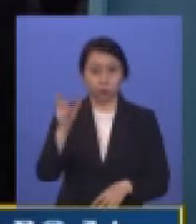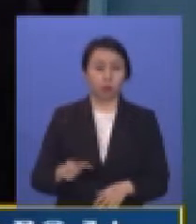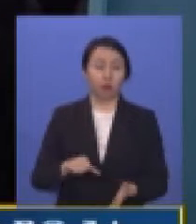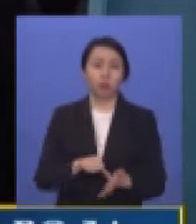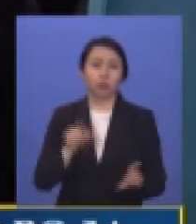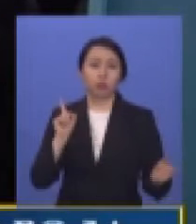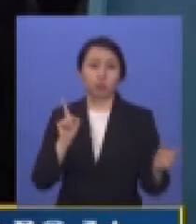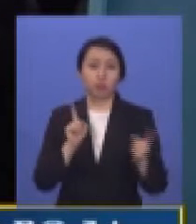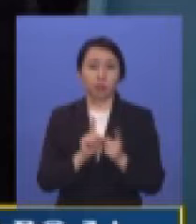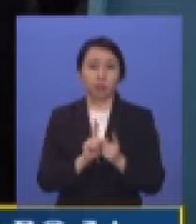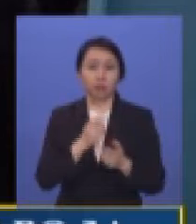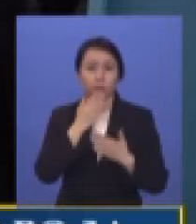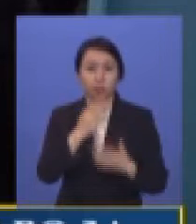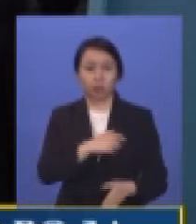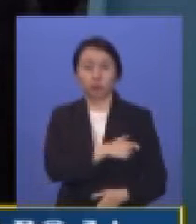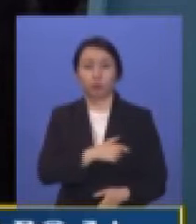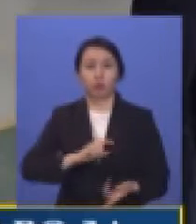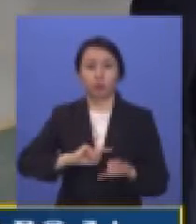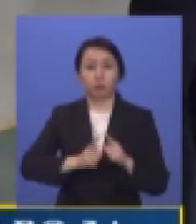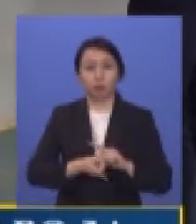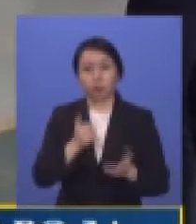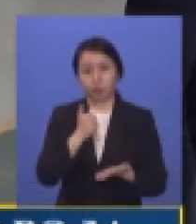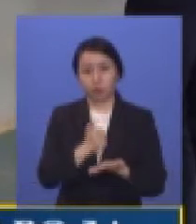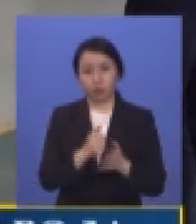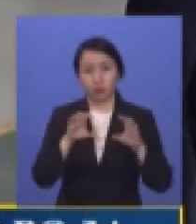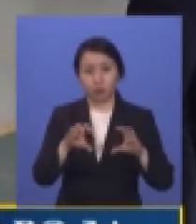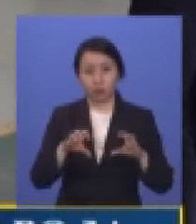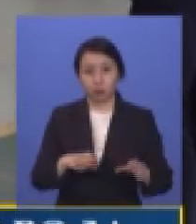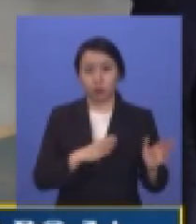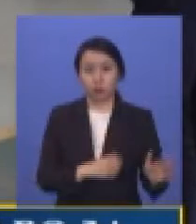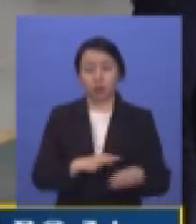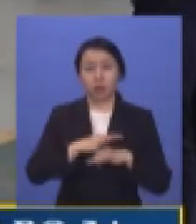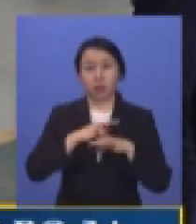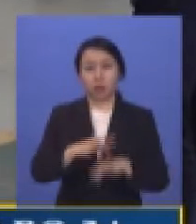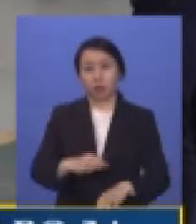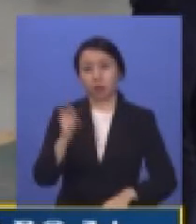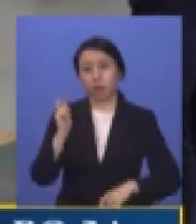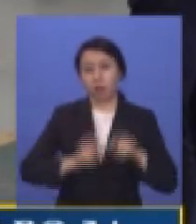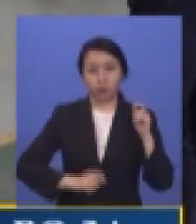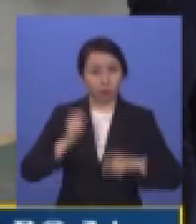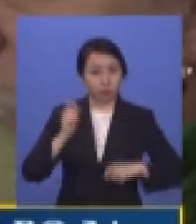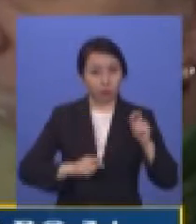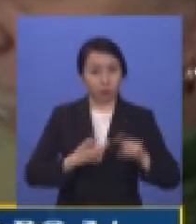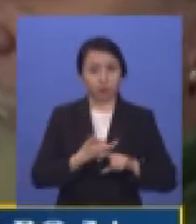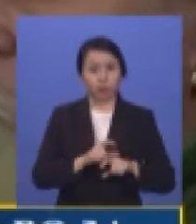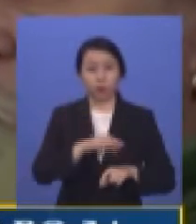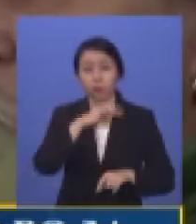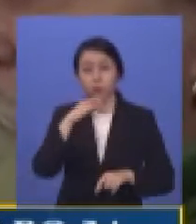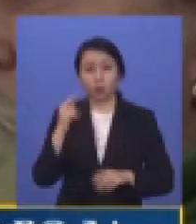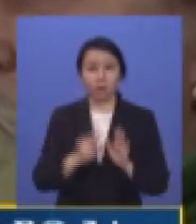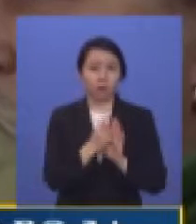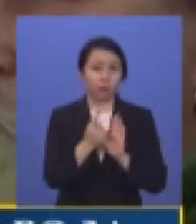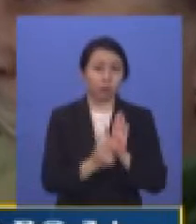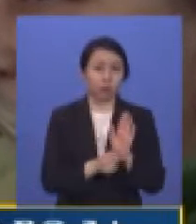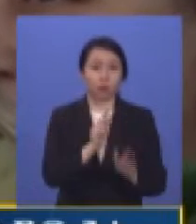500 человек. Участники встречи расспросили депутата об изменениях в Конституцию и порядке проведения референдума. Очень